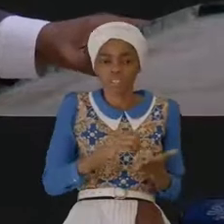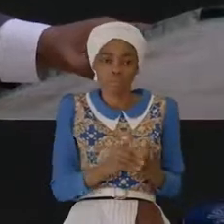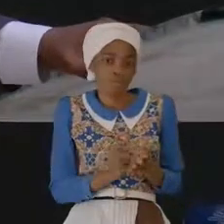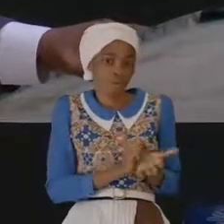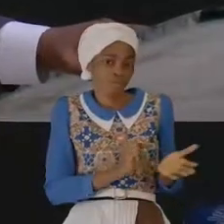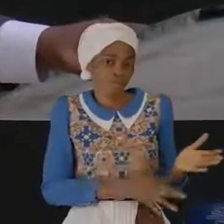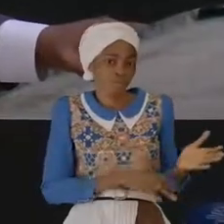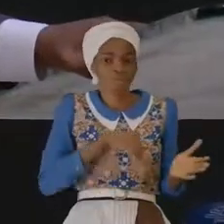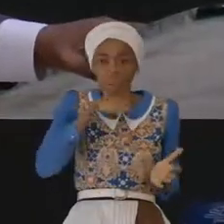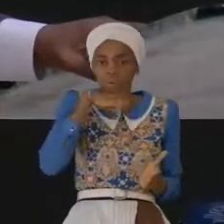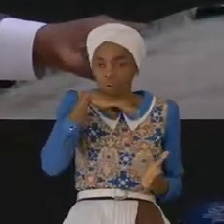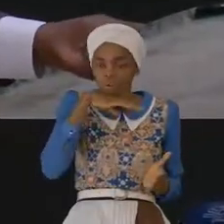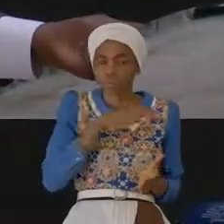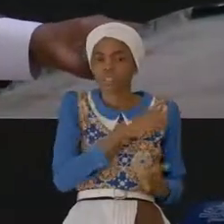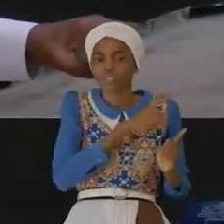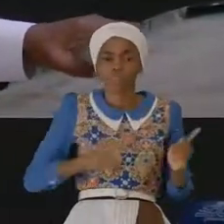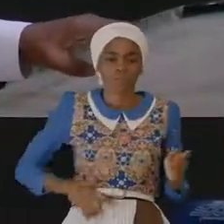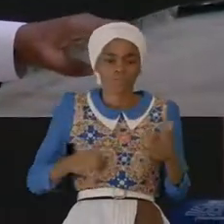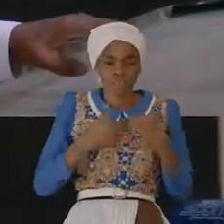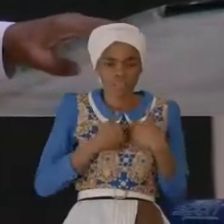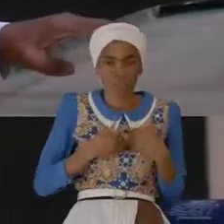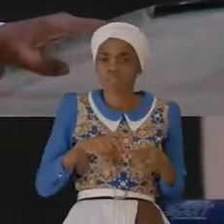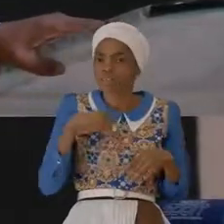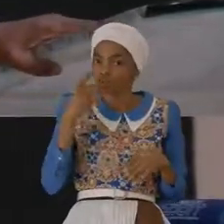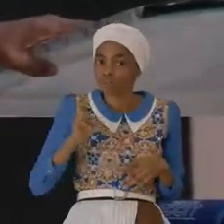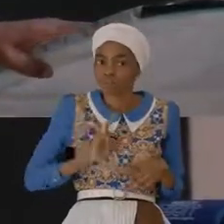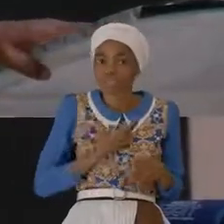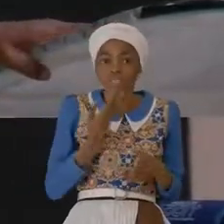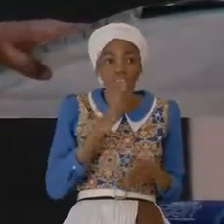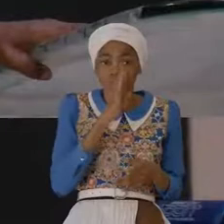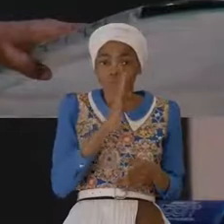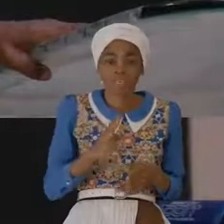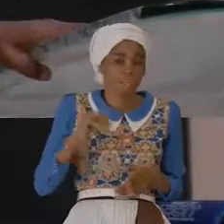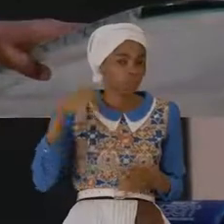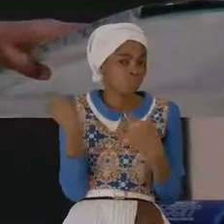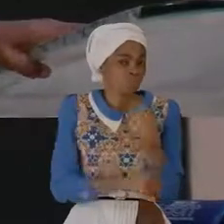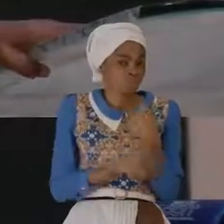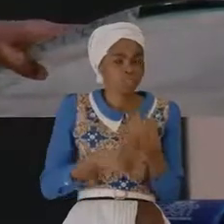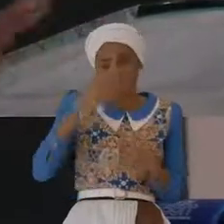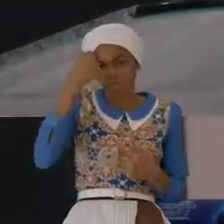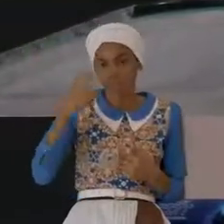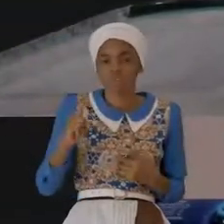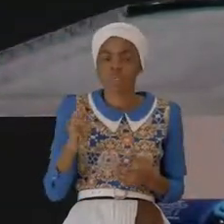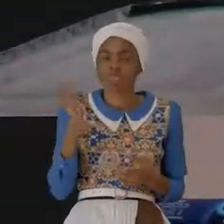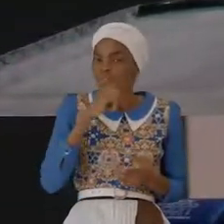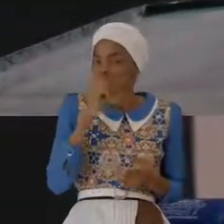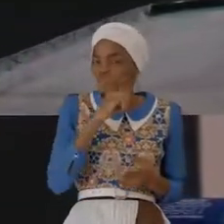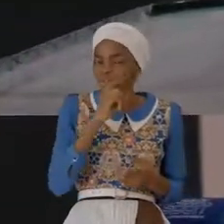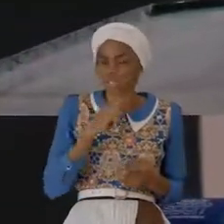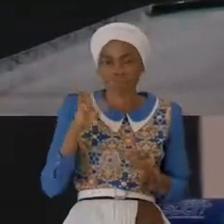Et le Seigneur nous a assuré qu'il y aura le châtiment pour les faux prédicateurs de